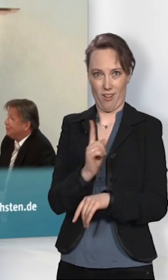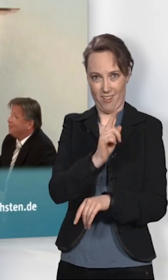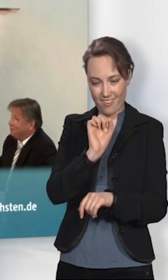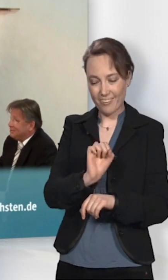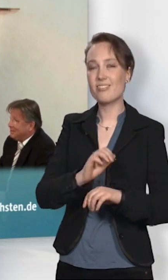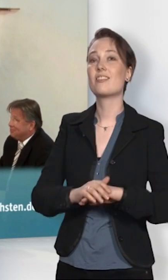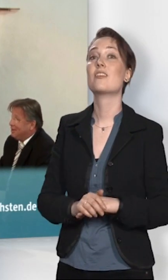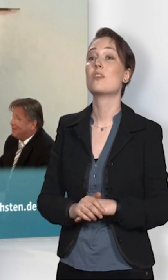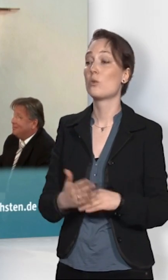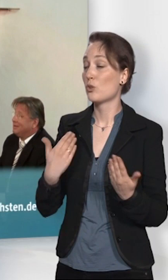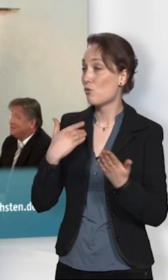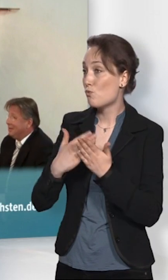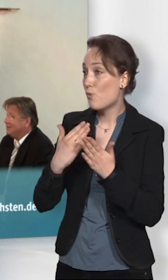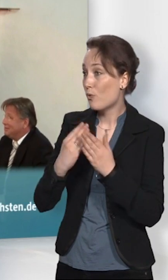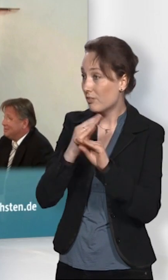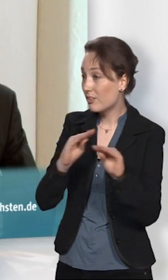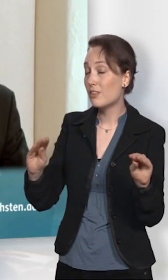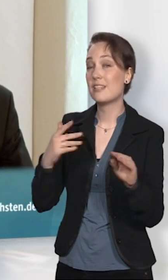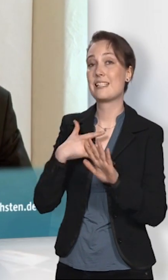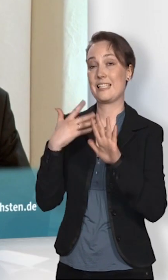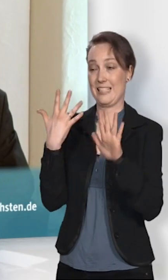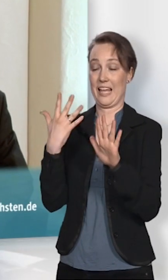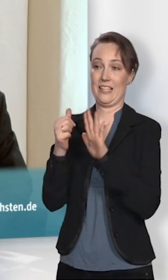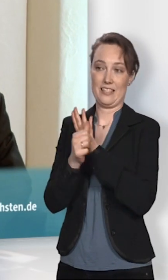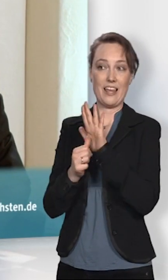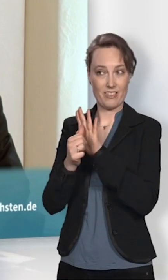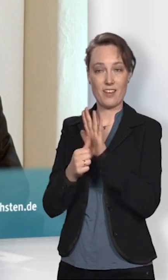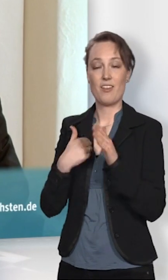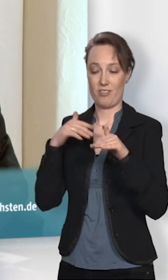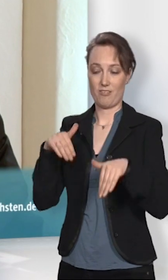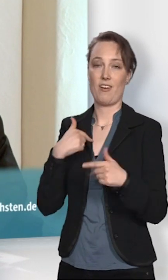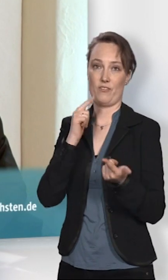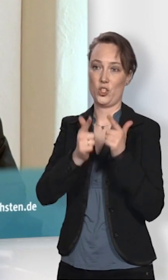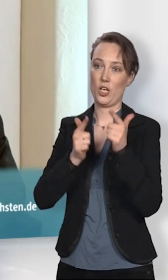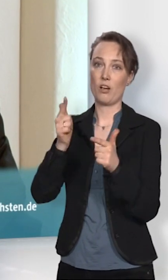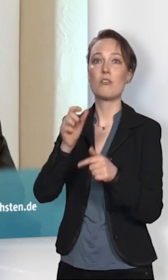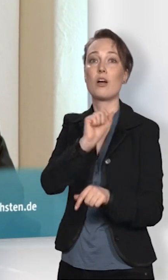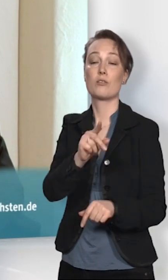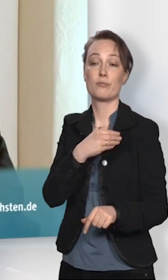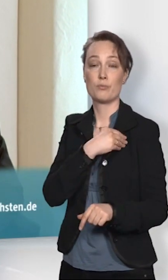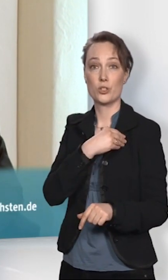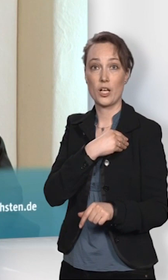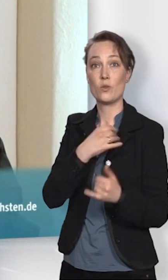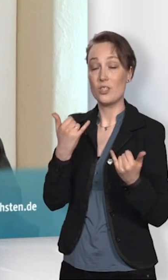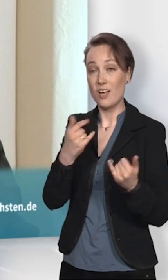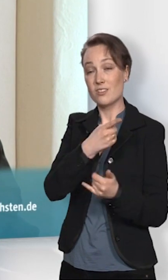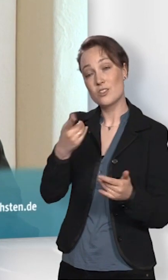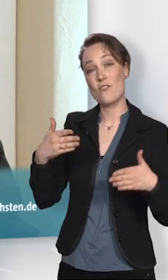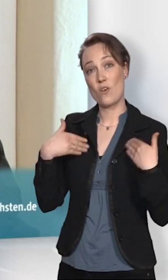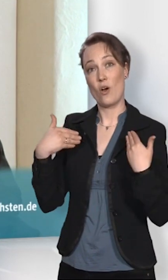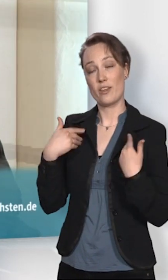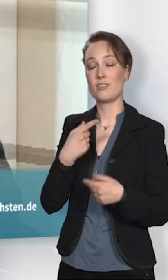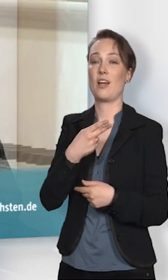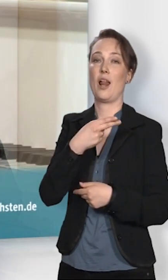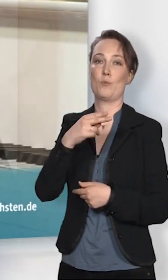Und wie gesagt, wir haben 10 dieser CDs für Sie zum Verschenken. Melden Sie sich bei uns und freuen Sie sich jetzt mit mir zusammen auf Helmut